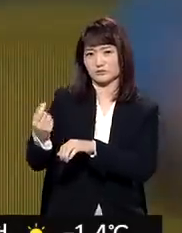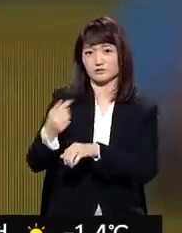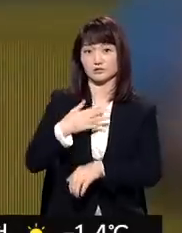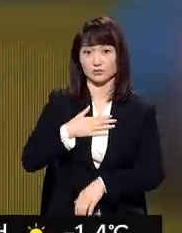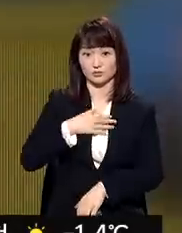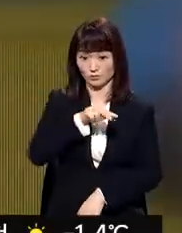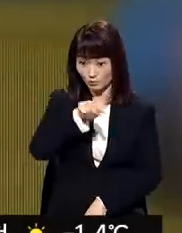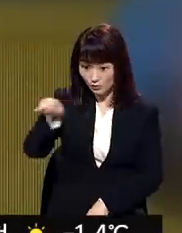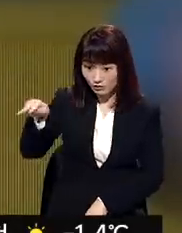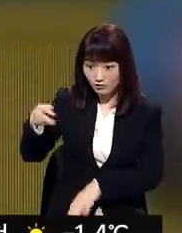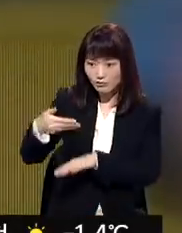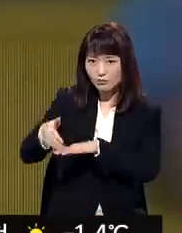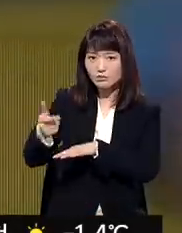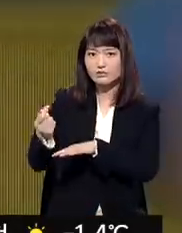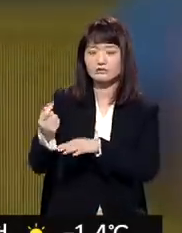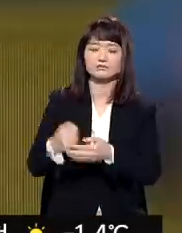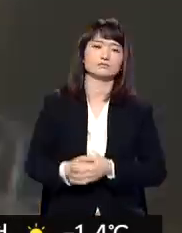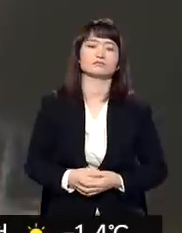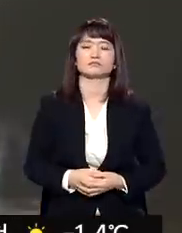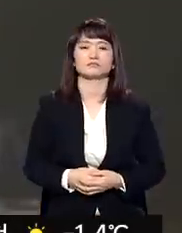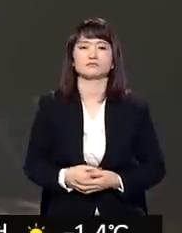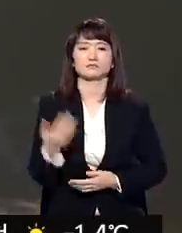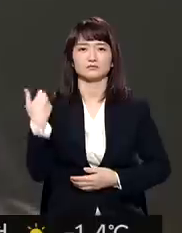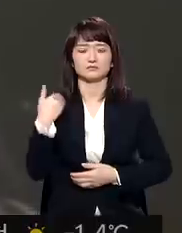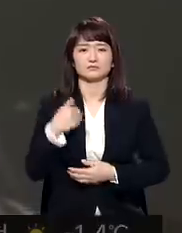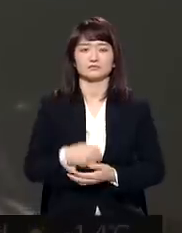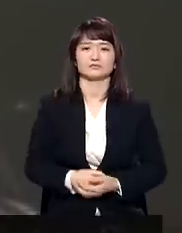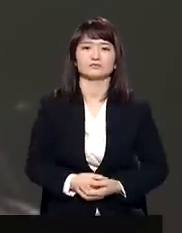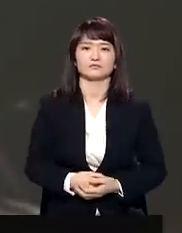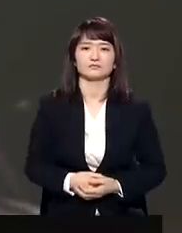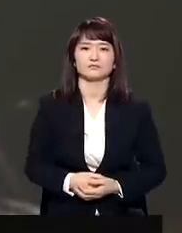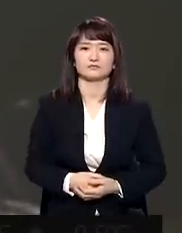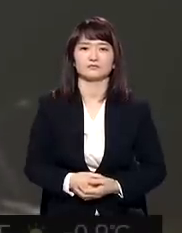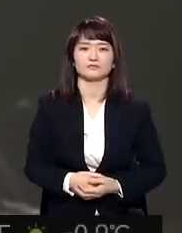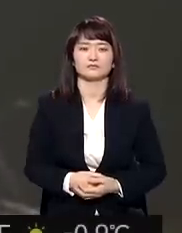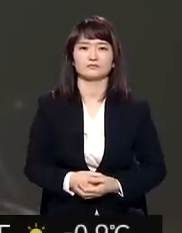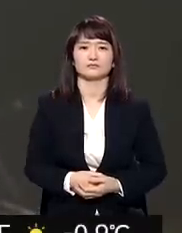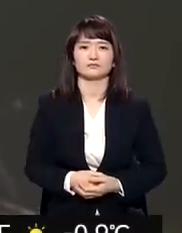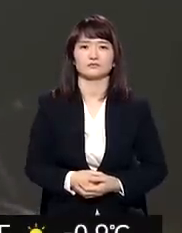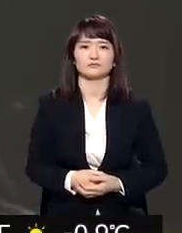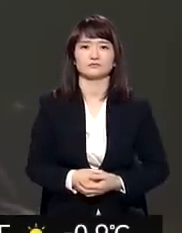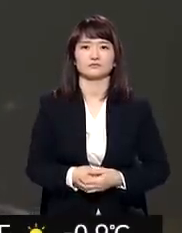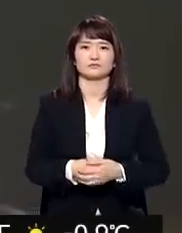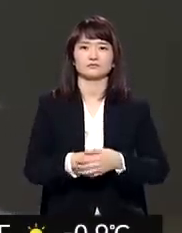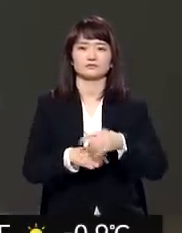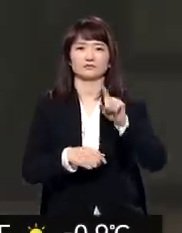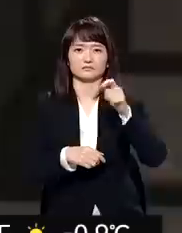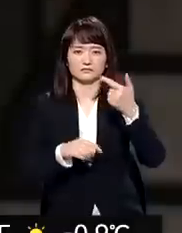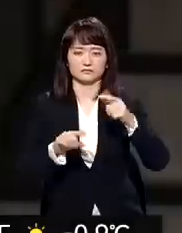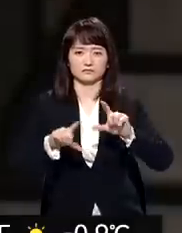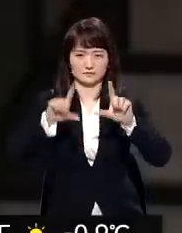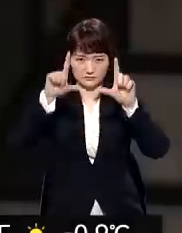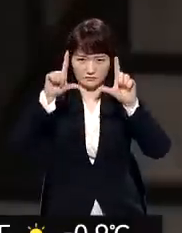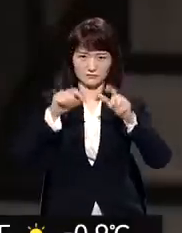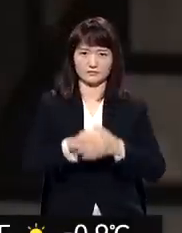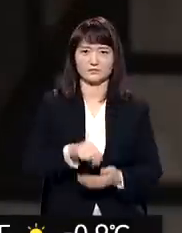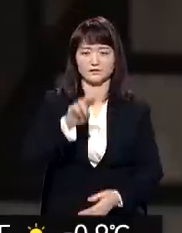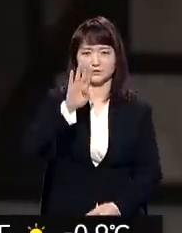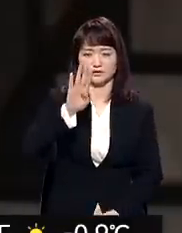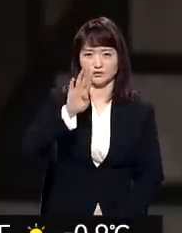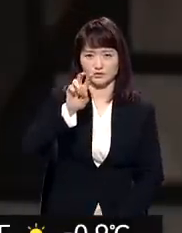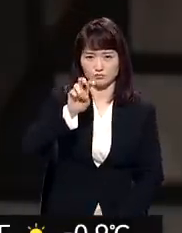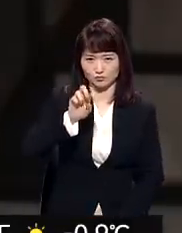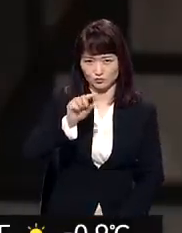조폭인 줄 알았습니다 지난 16일 오후 3시 무안군에 있는 카페에서 일어난 사건인데요 만취상태로 난동을 피우던 두 사람 경찰의